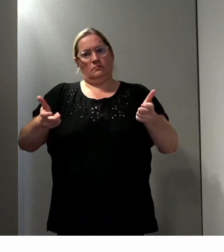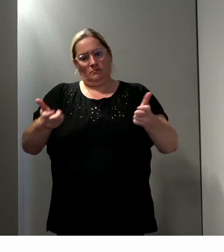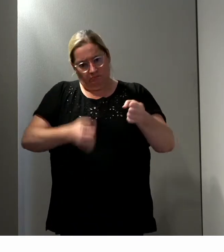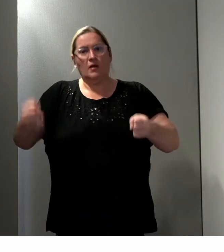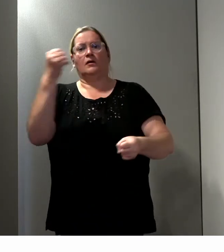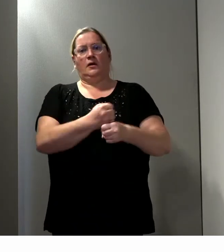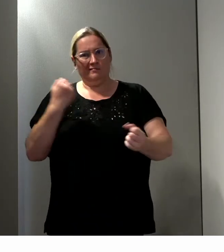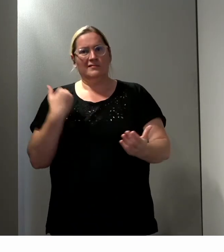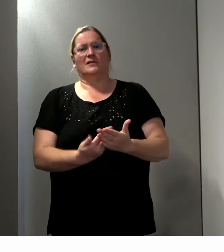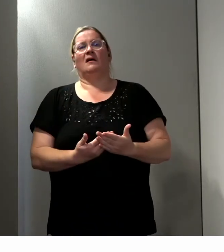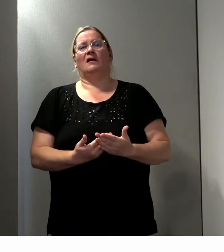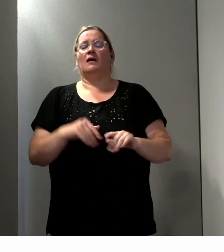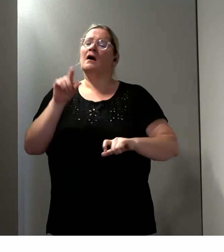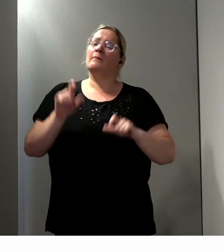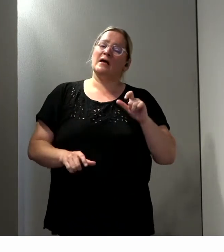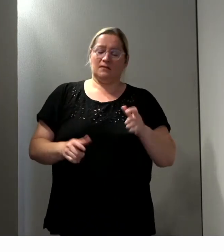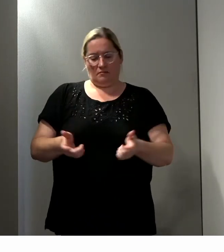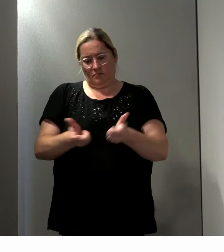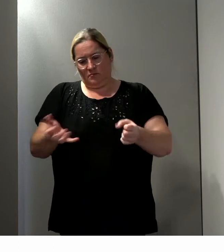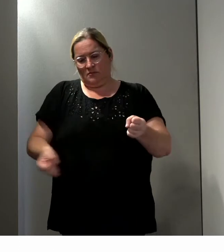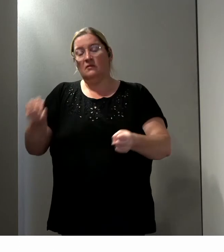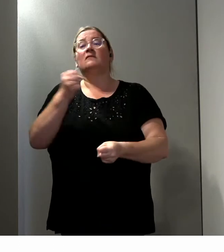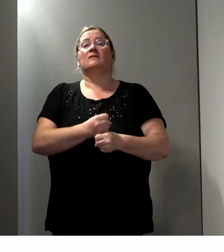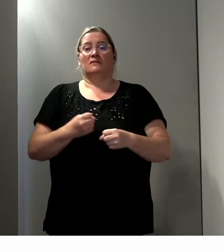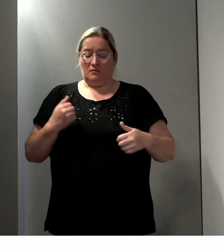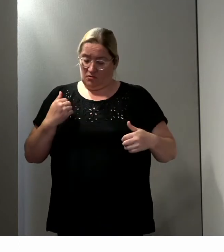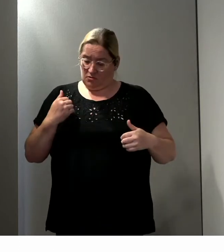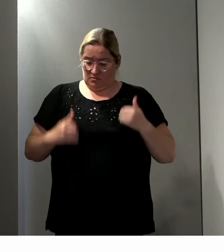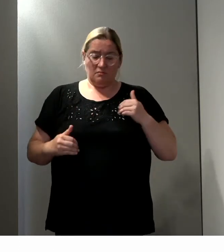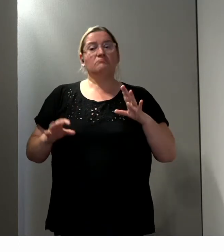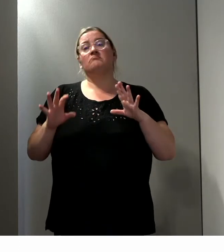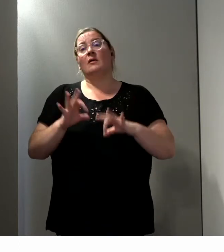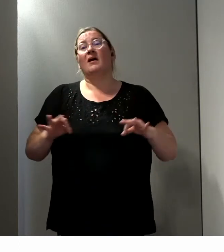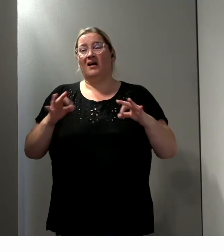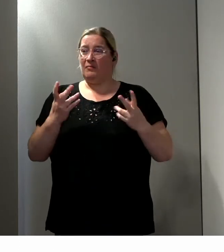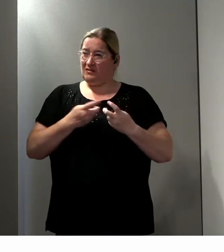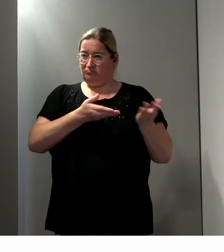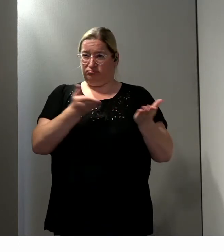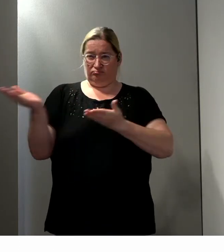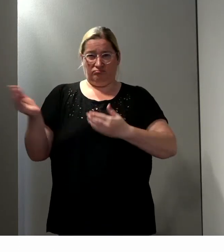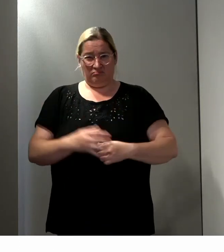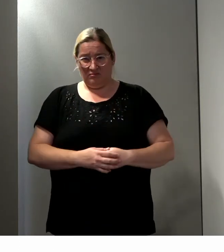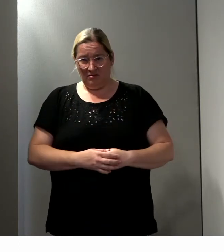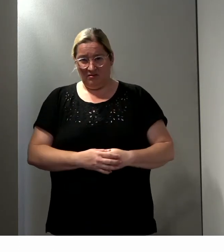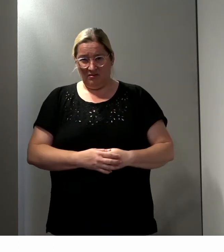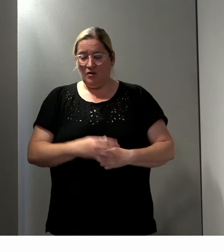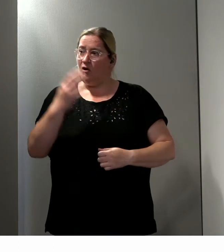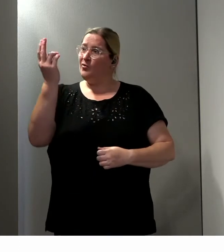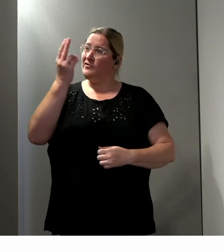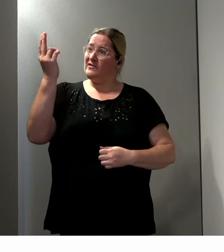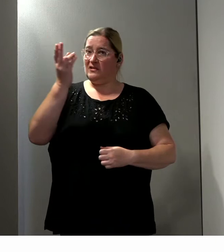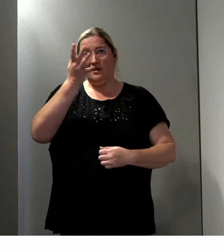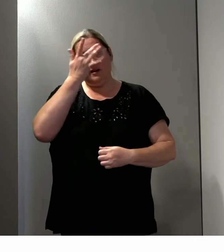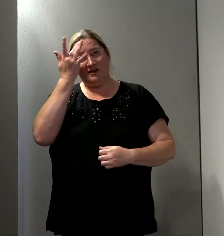Combien d'entrepreneurs qui ne sont pas handicapés, on aurait pu très bien enlever le mot handicap au titre de cette table ronde, et elle aurait pu très bien faire l'université d'été du